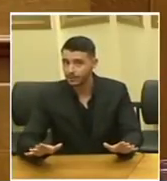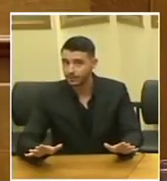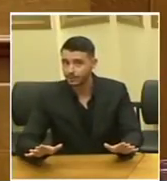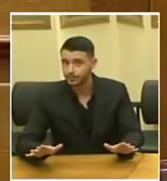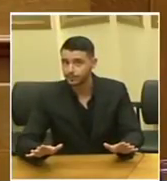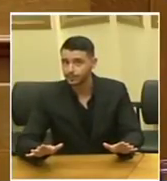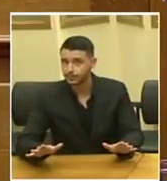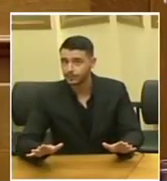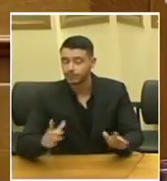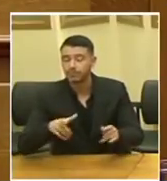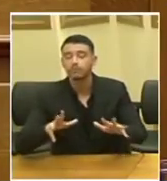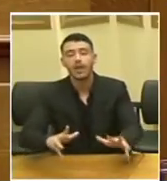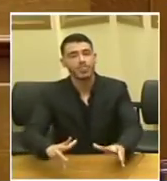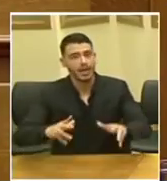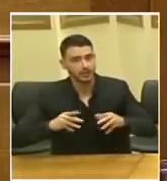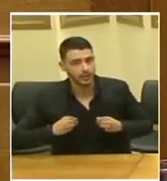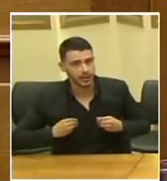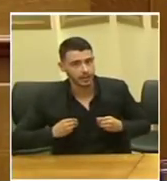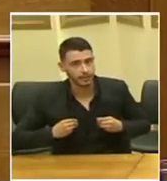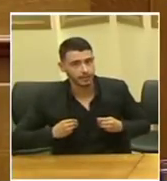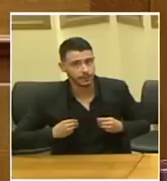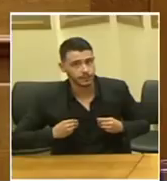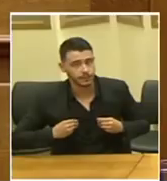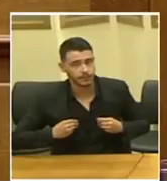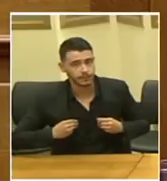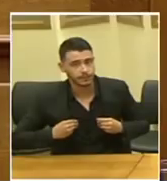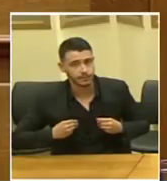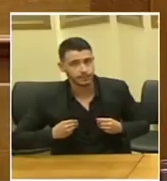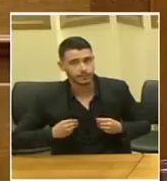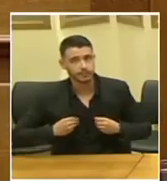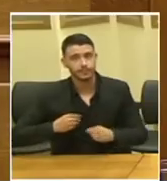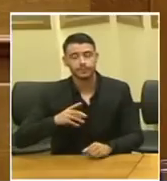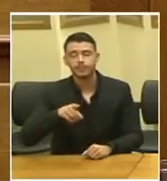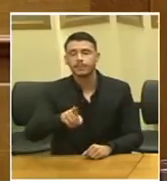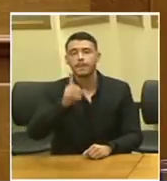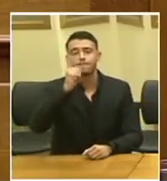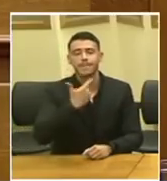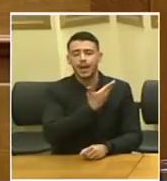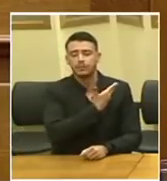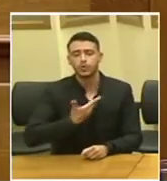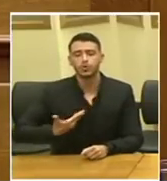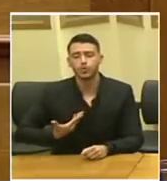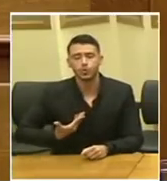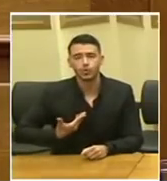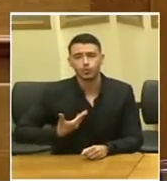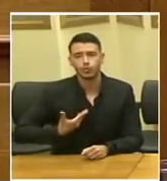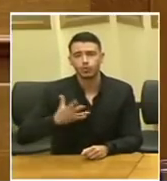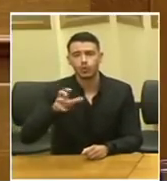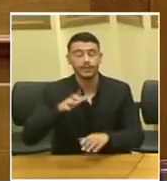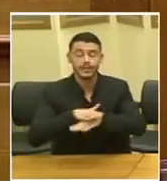έγινε η υιοθέτηση ενός μιας έκθεσης της Ιουγκοσλαβίας περί αυτών των γλωσσών.